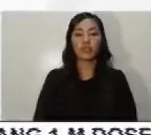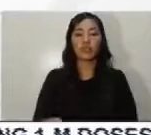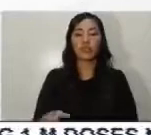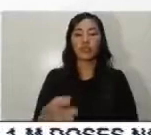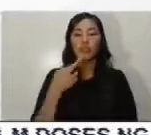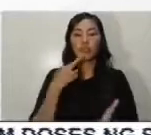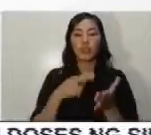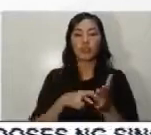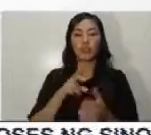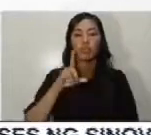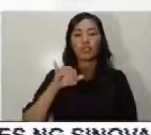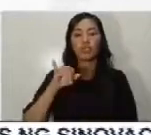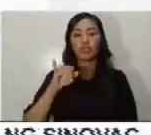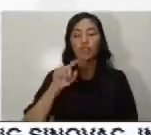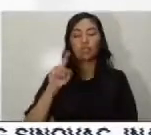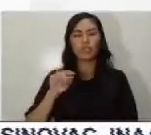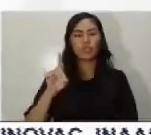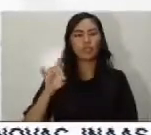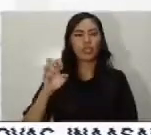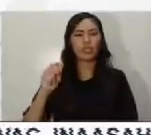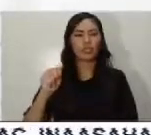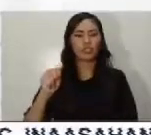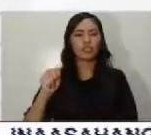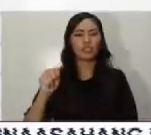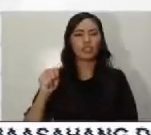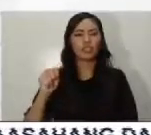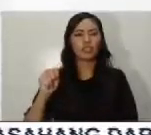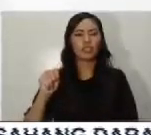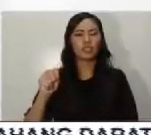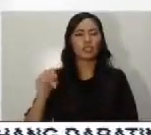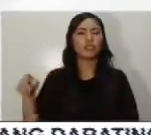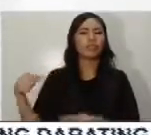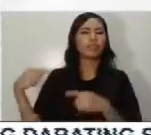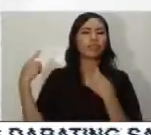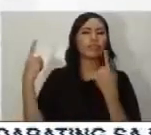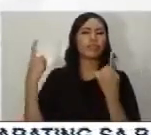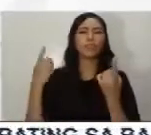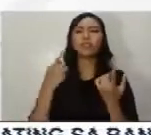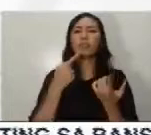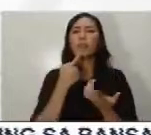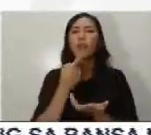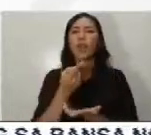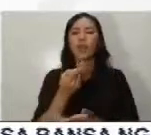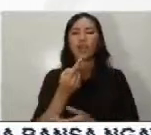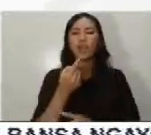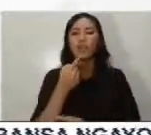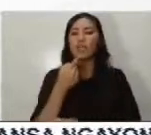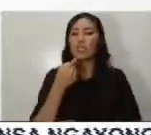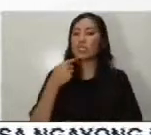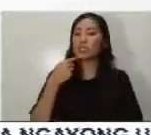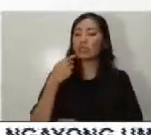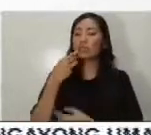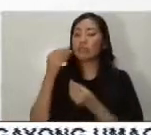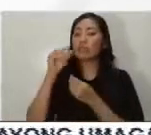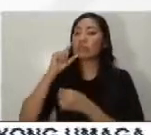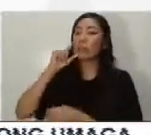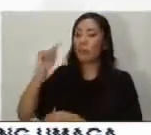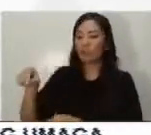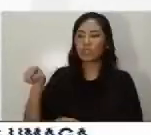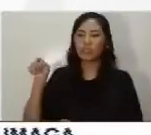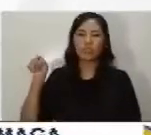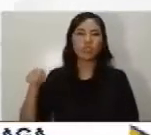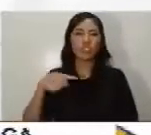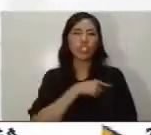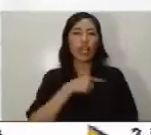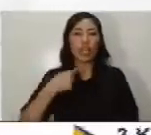$2.382 billion ang cash remittances na pinadaan sa mga bangko. Mas mataas ito ng 13.1%